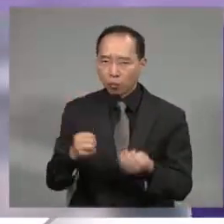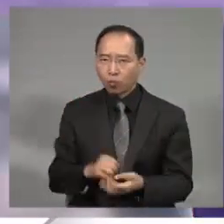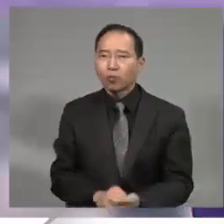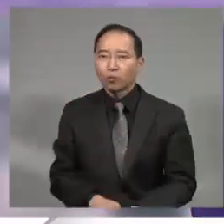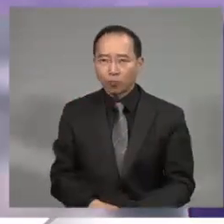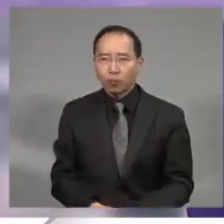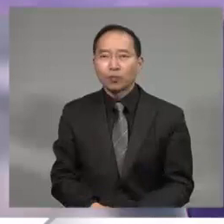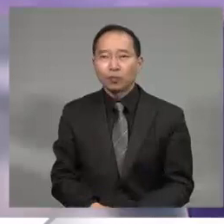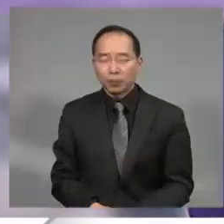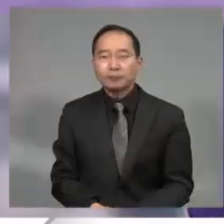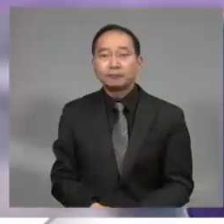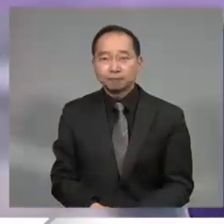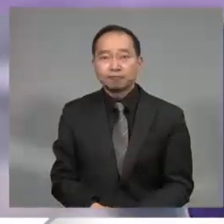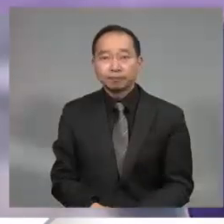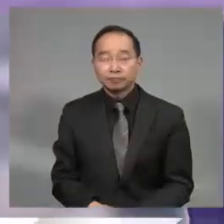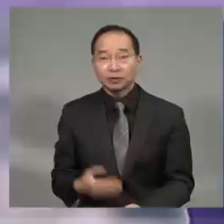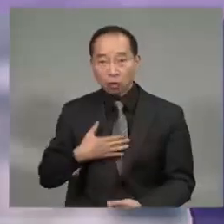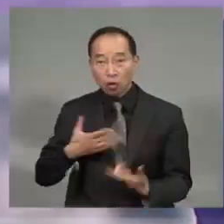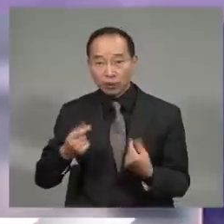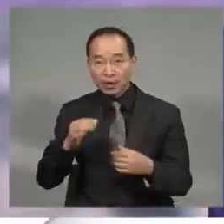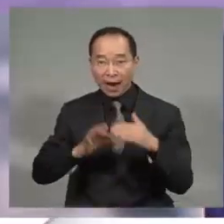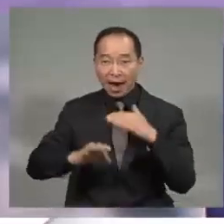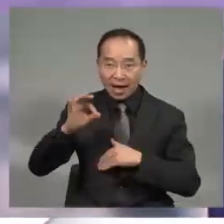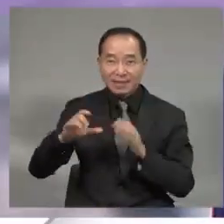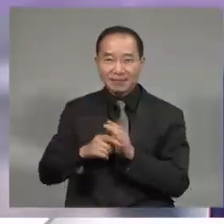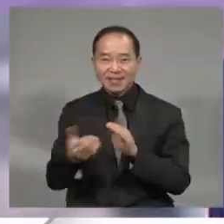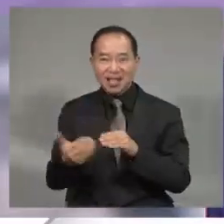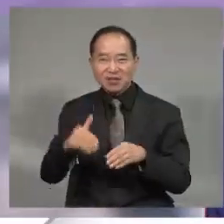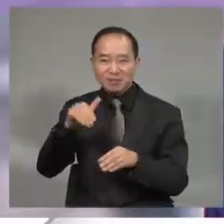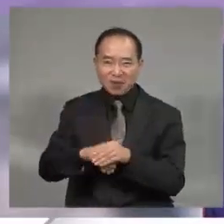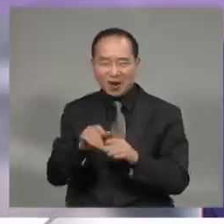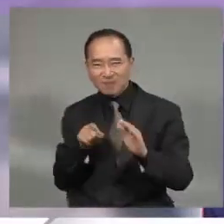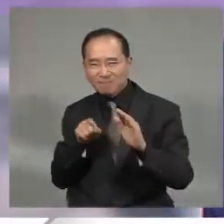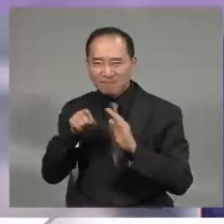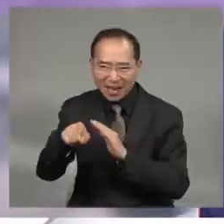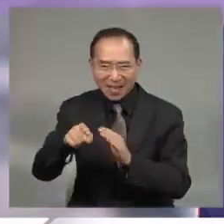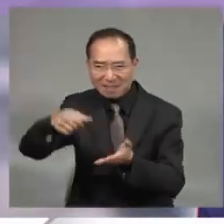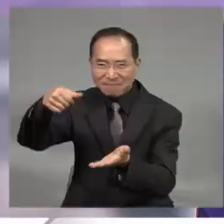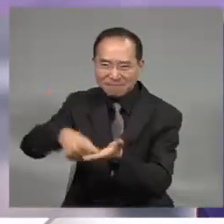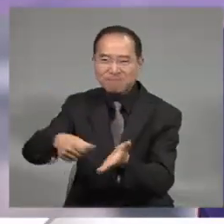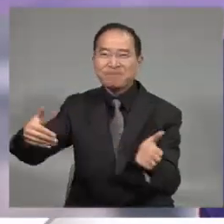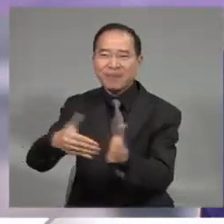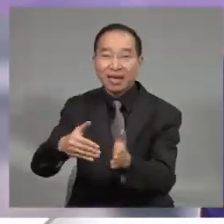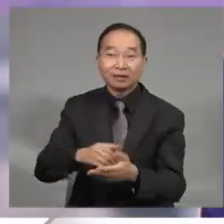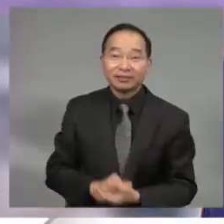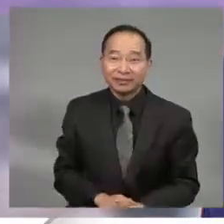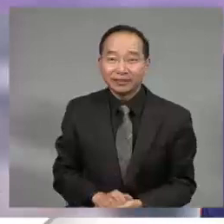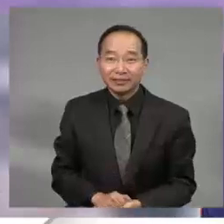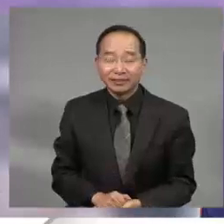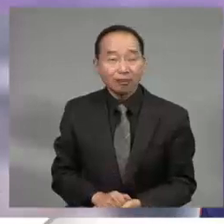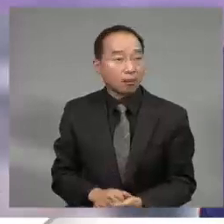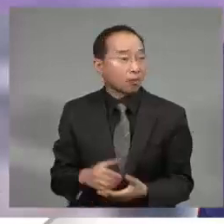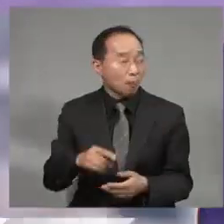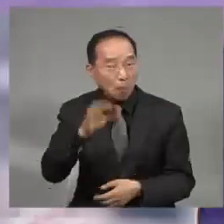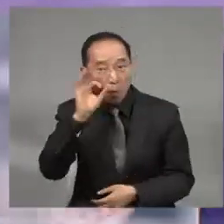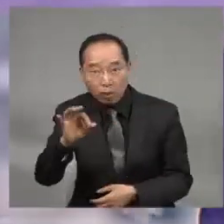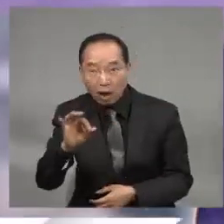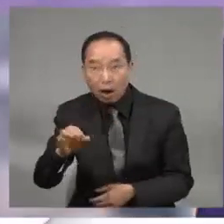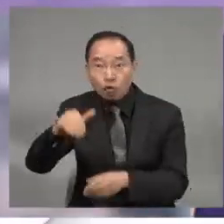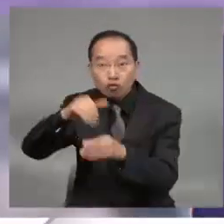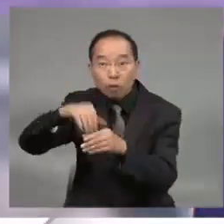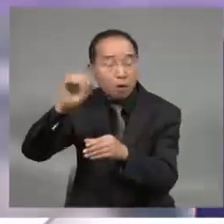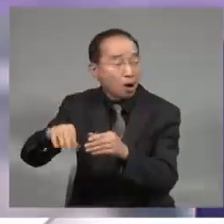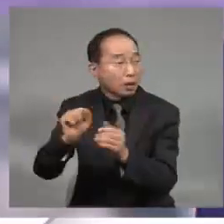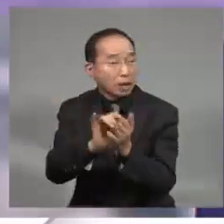느낄 수가 있는 하루였는데요. 저 역시도 오전에 사전투표를 마치고 왔는데 역시 많은 분들이 좀 줄을 서서